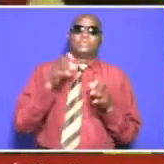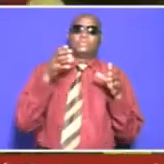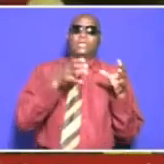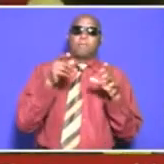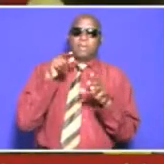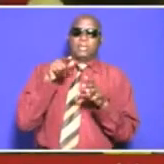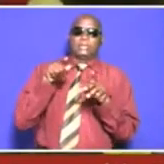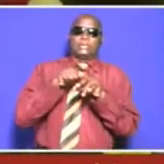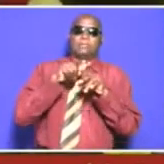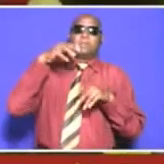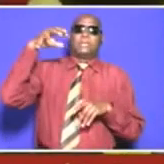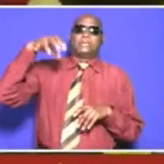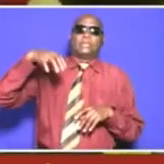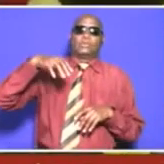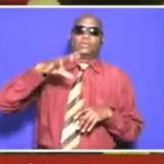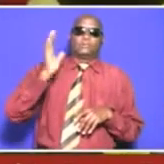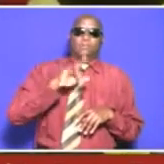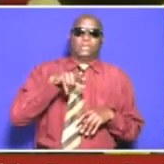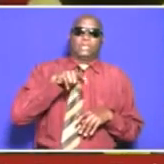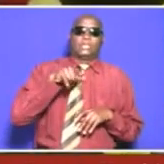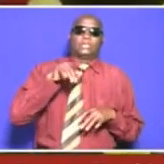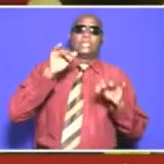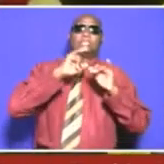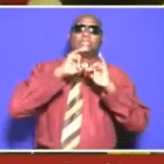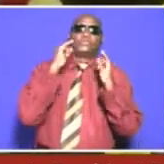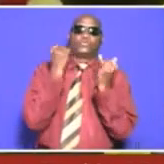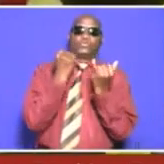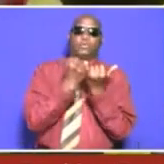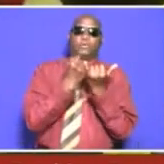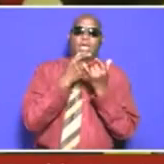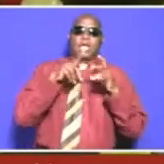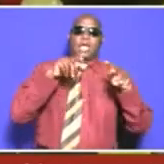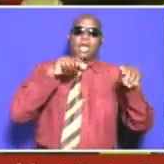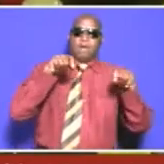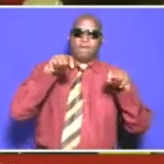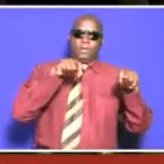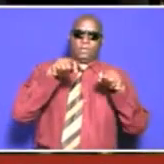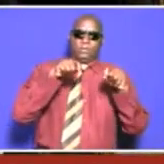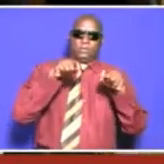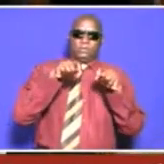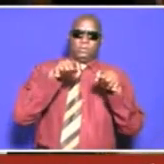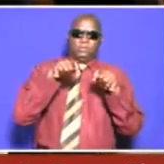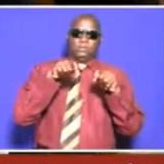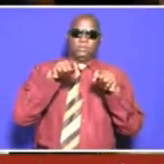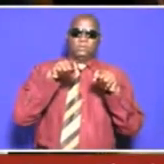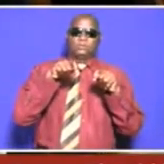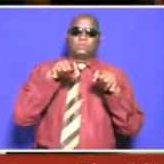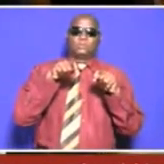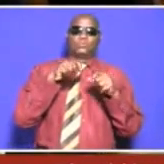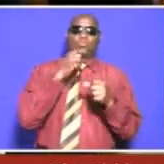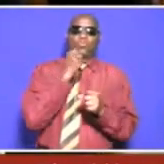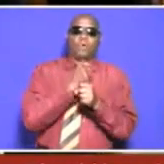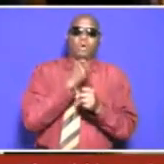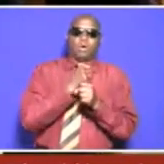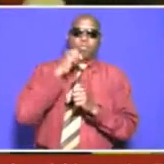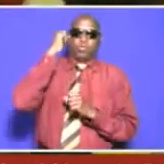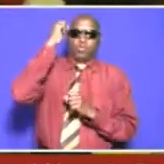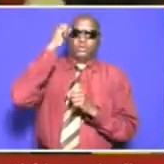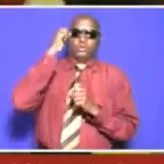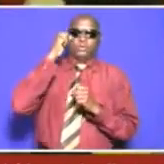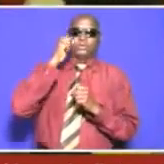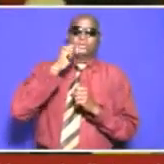Chama ni institution ya governance na ya kuendesha mambo ya siasa ya taifa letu la